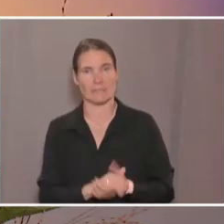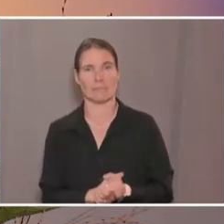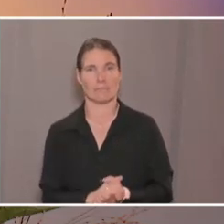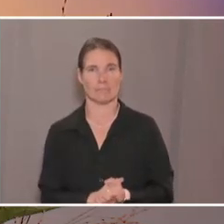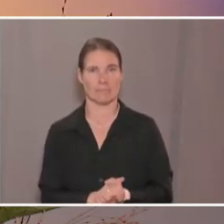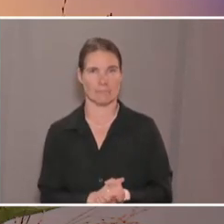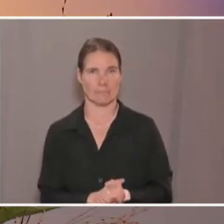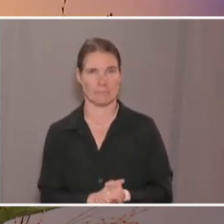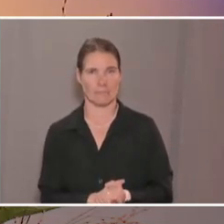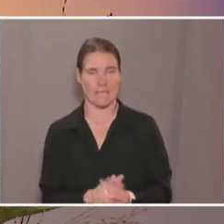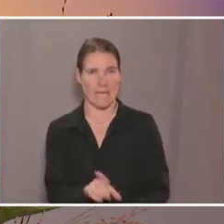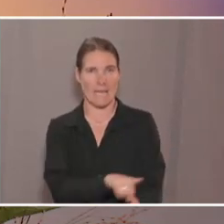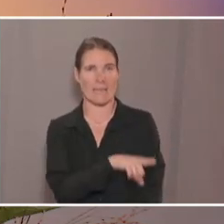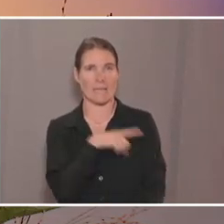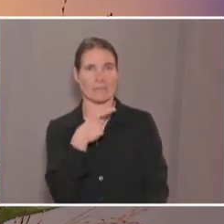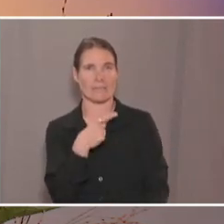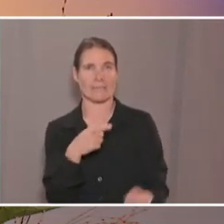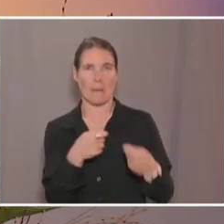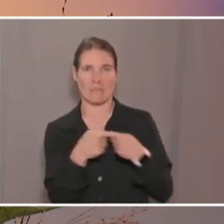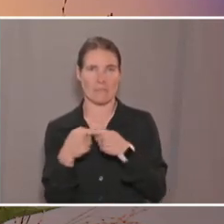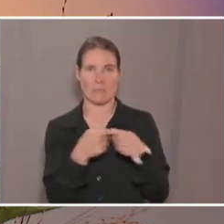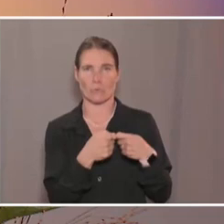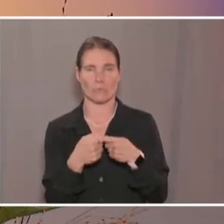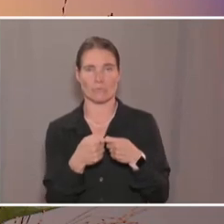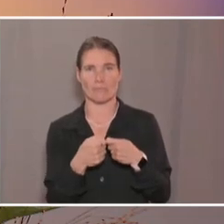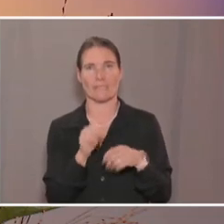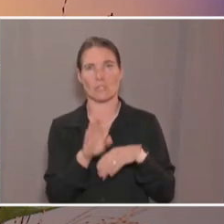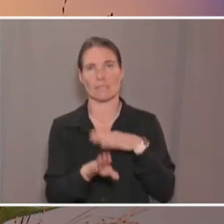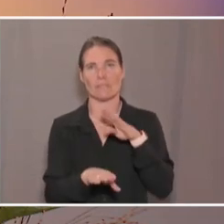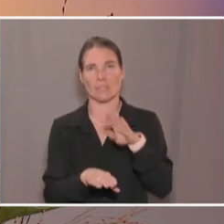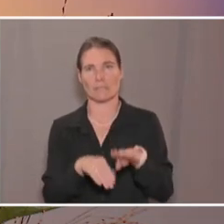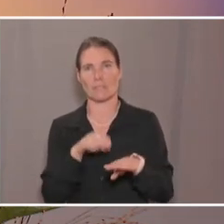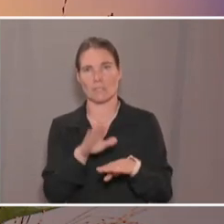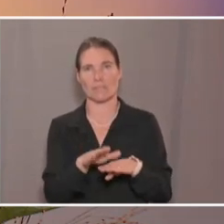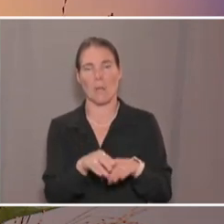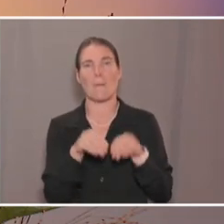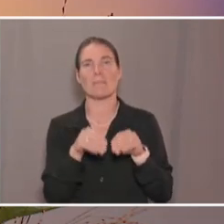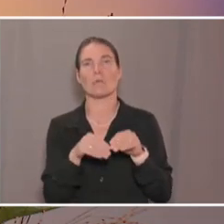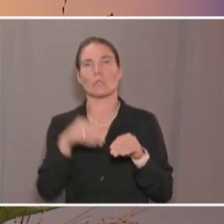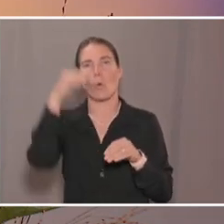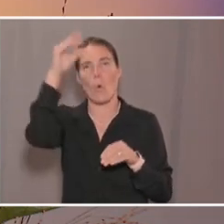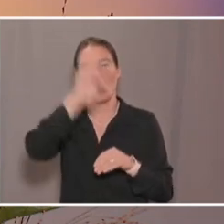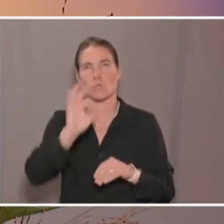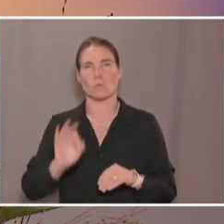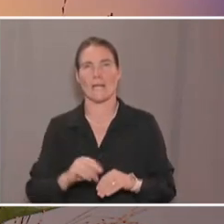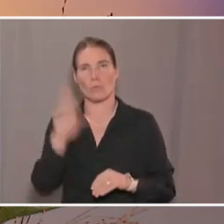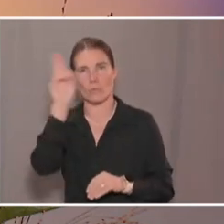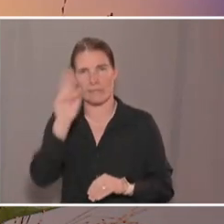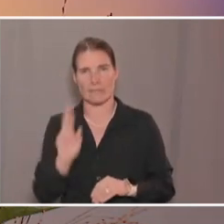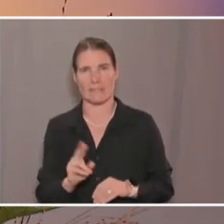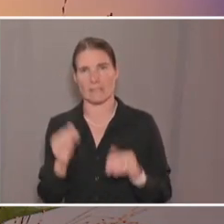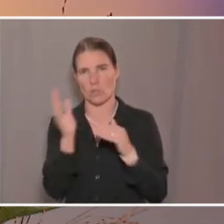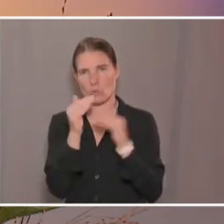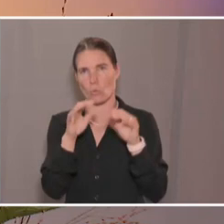Lehramtsausbildung. Langfristig damit verbunden war eine schrittweise Angleichung der pädagogischen Hochschulen an universitäre